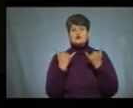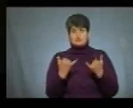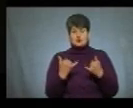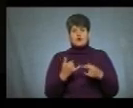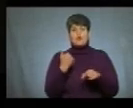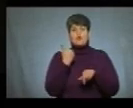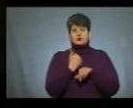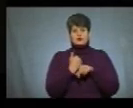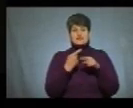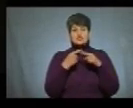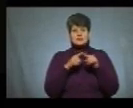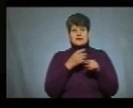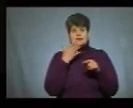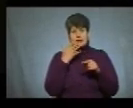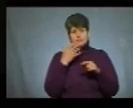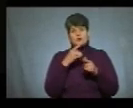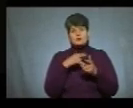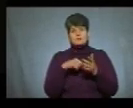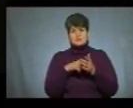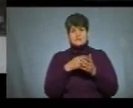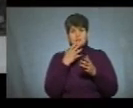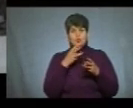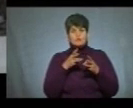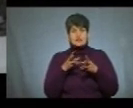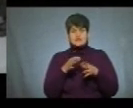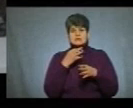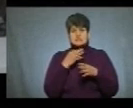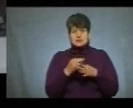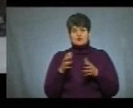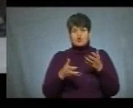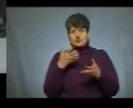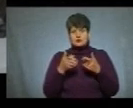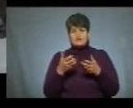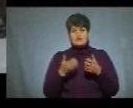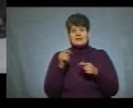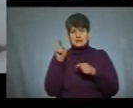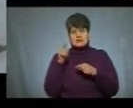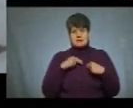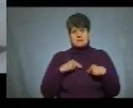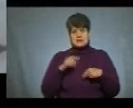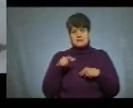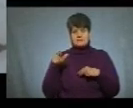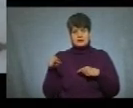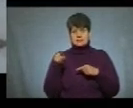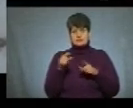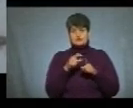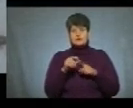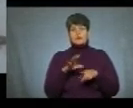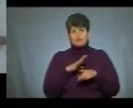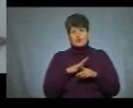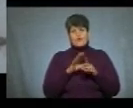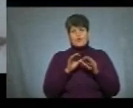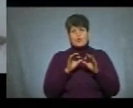інженер Тернопільміськтеплокомуненерго Віталій Гребенюк розповів, що котлован вирили їхні працівники. За його словами, він був